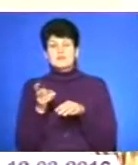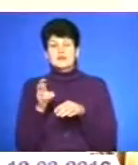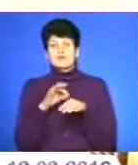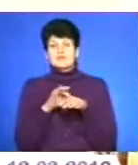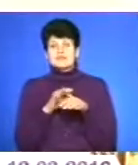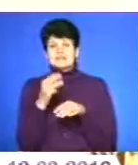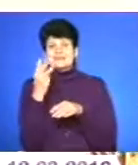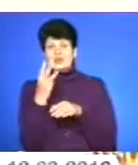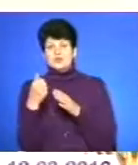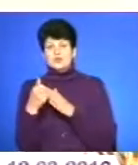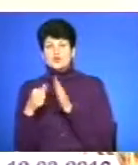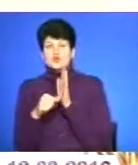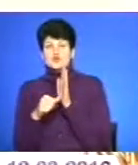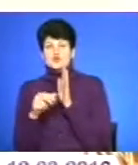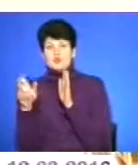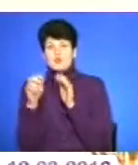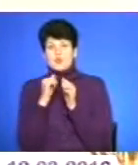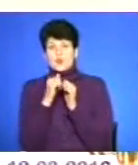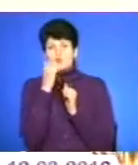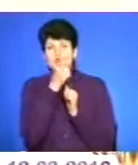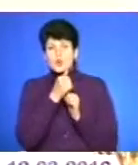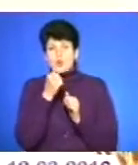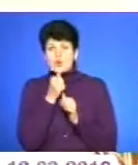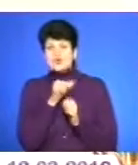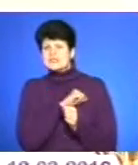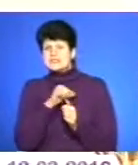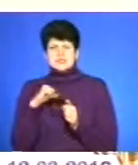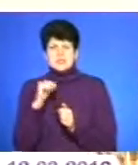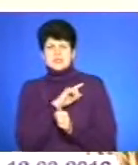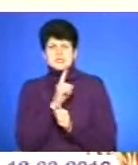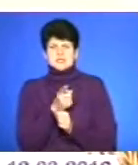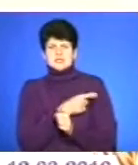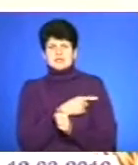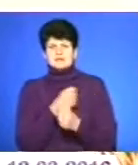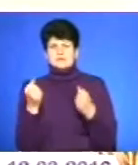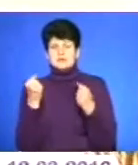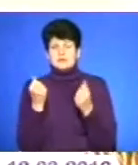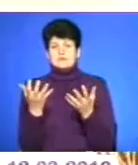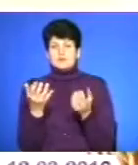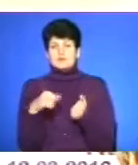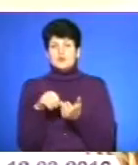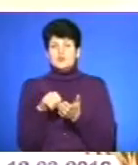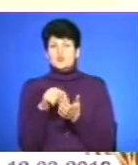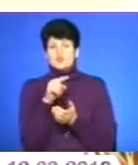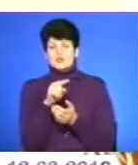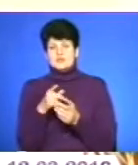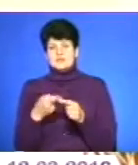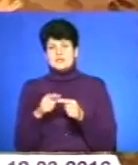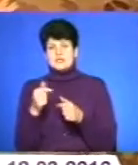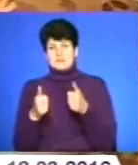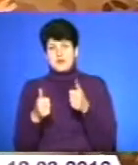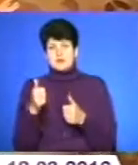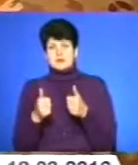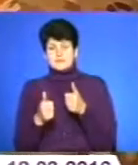по 6 березня кожного року. Відповідно, самі сильні атлети з даних видів спорту беруть участь в даного роду